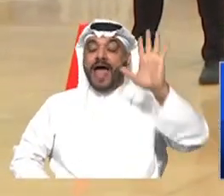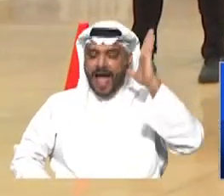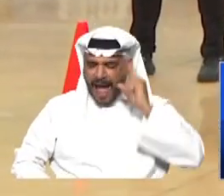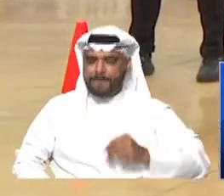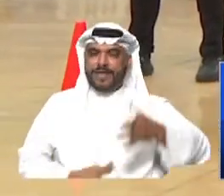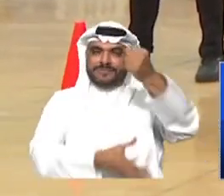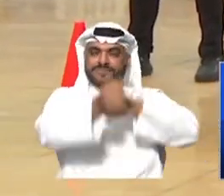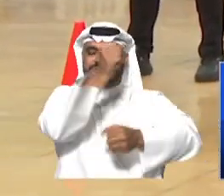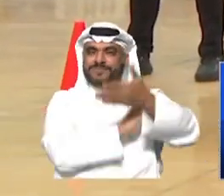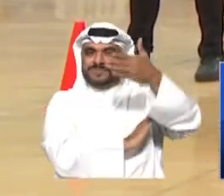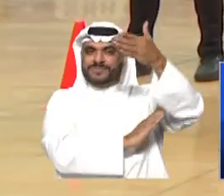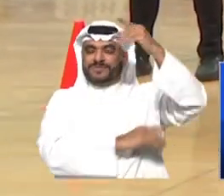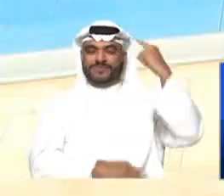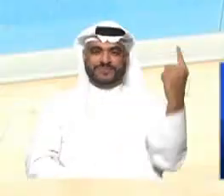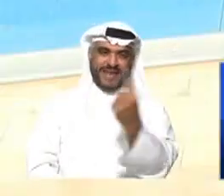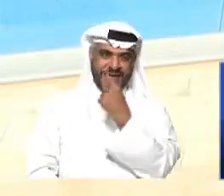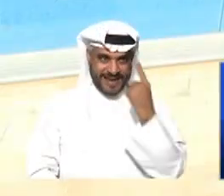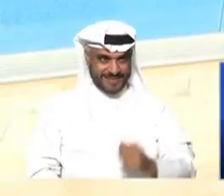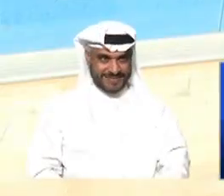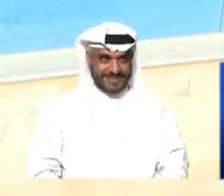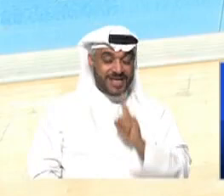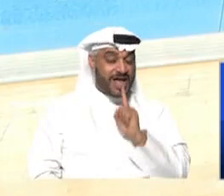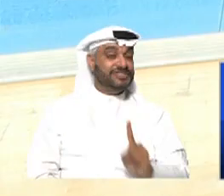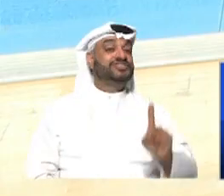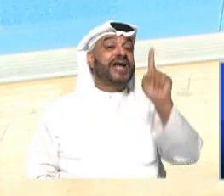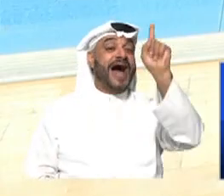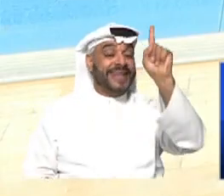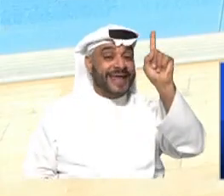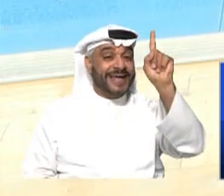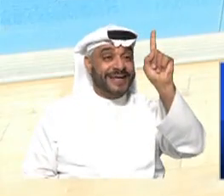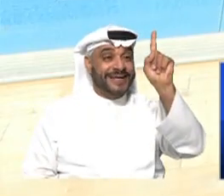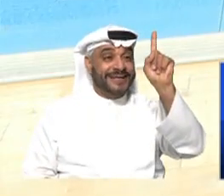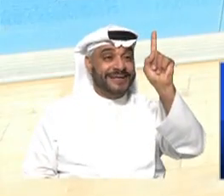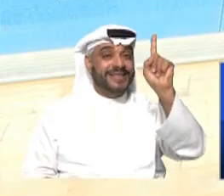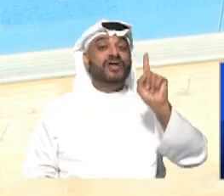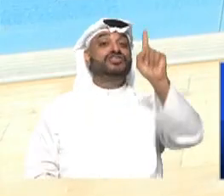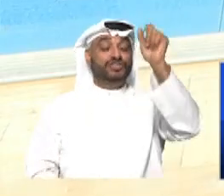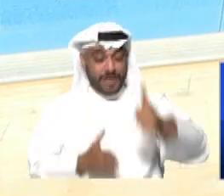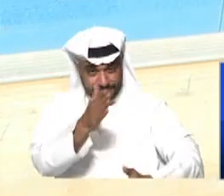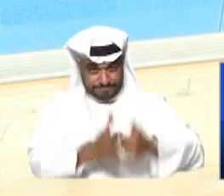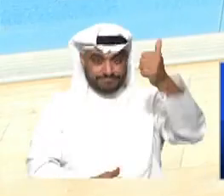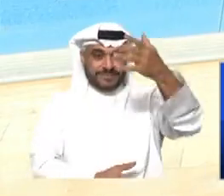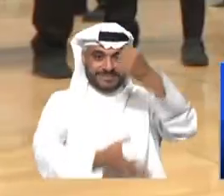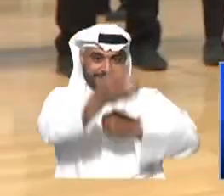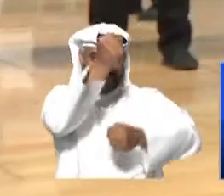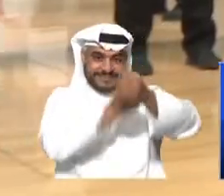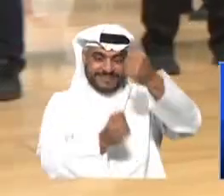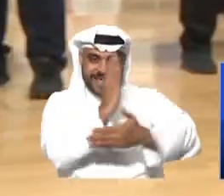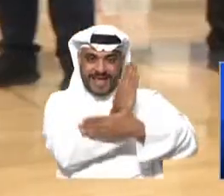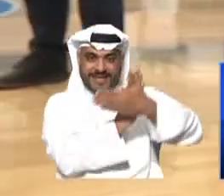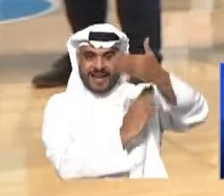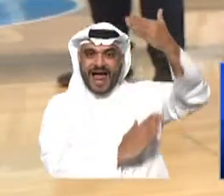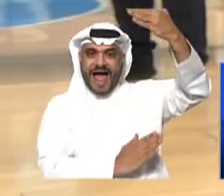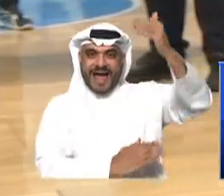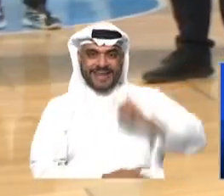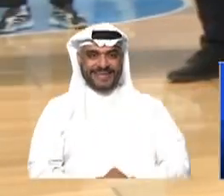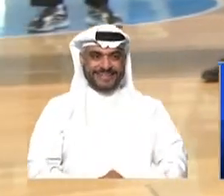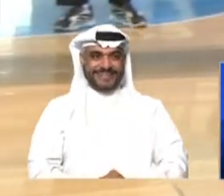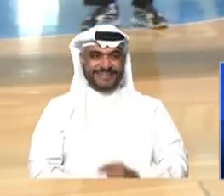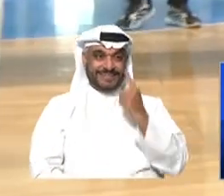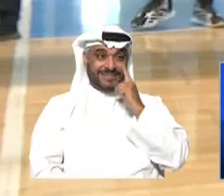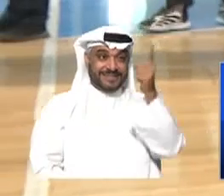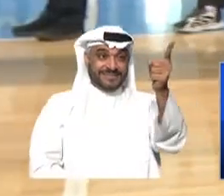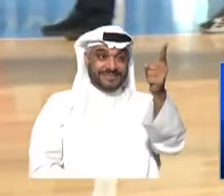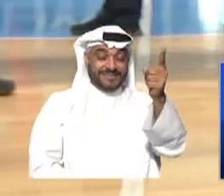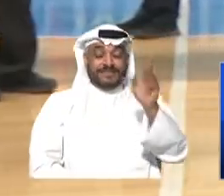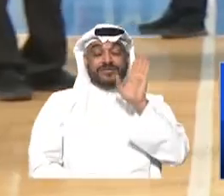في المحافل الدوليه ان شاء الله الكويت عالي القائمين على نادي